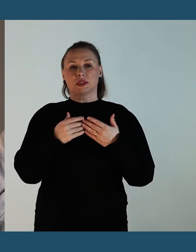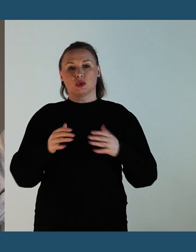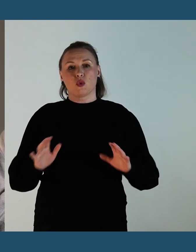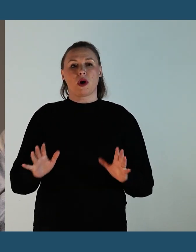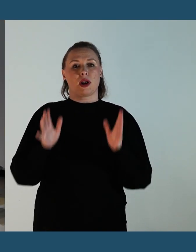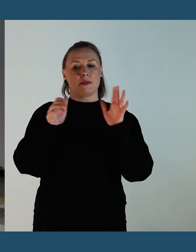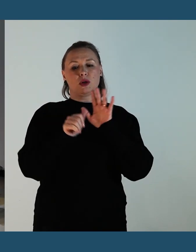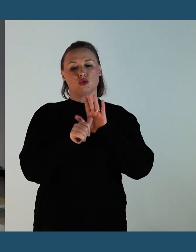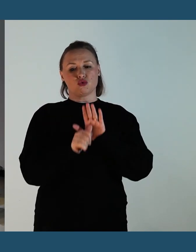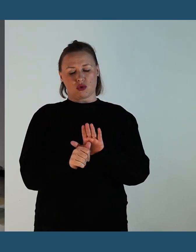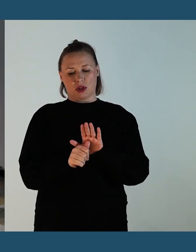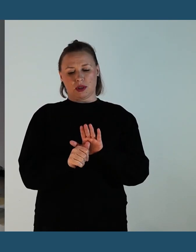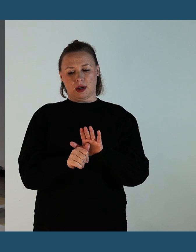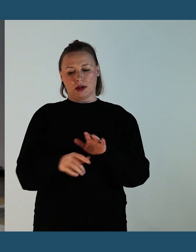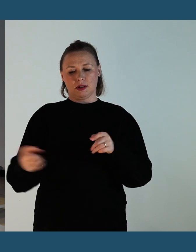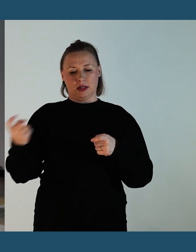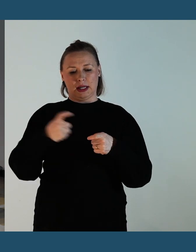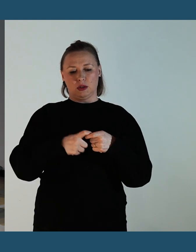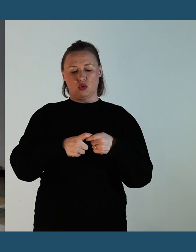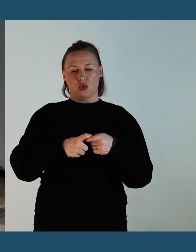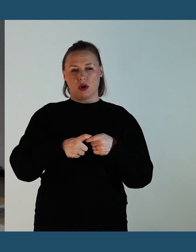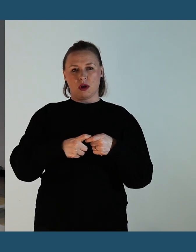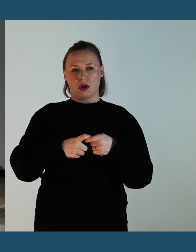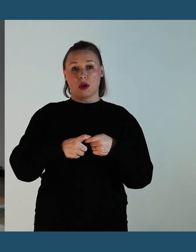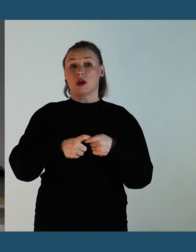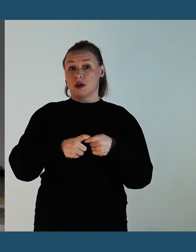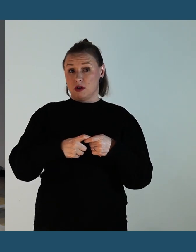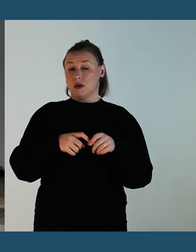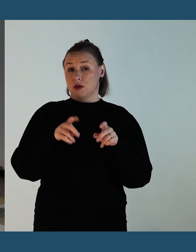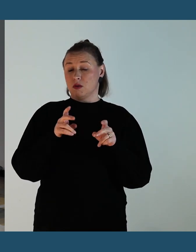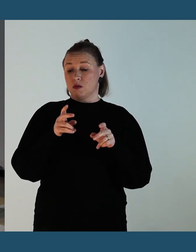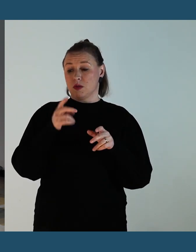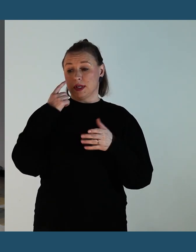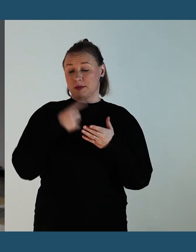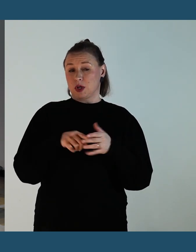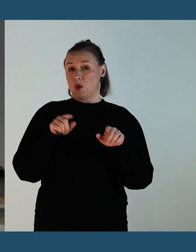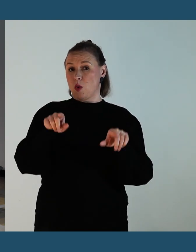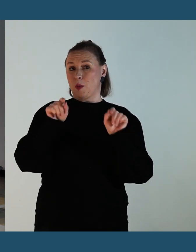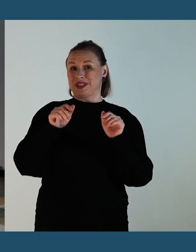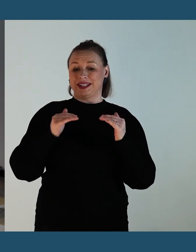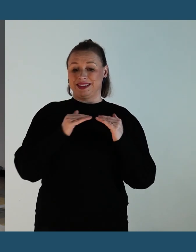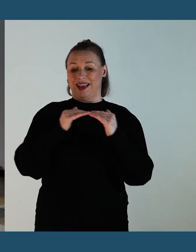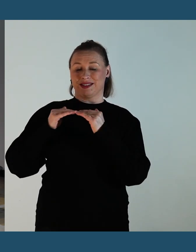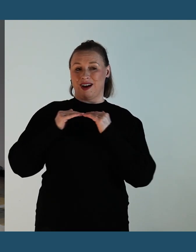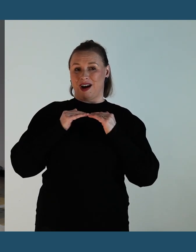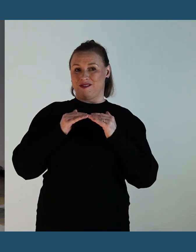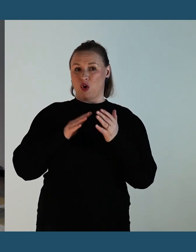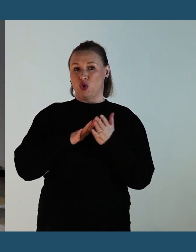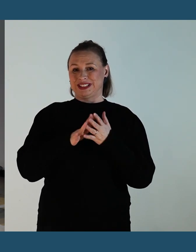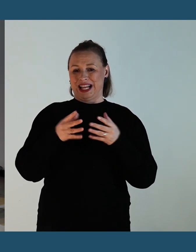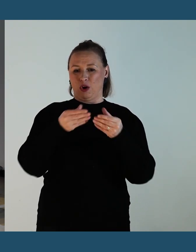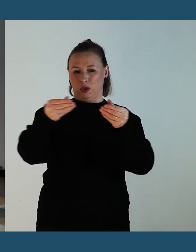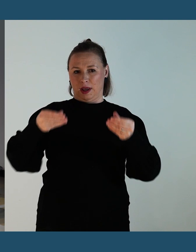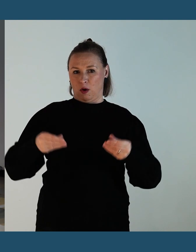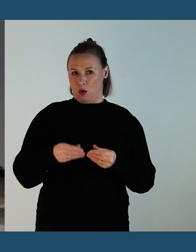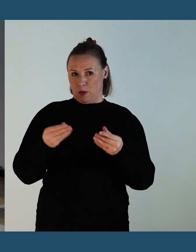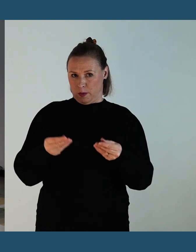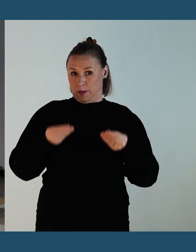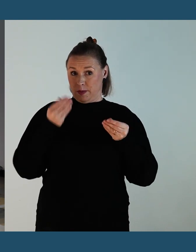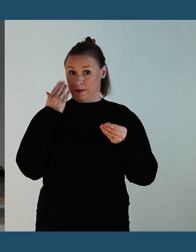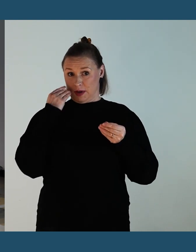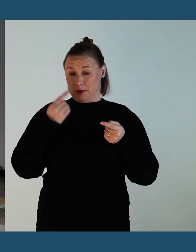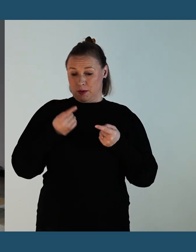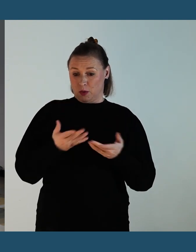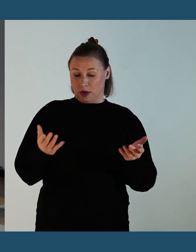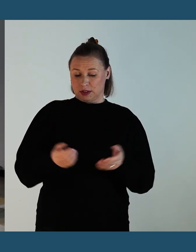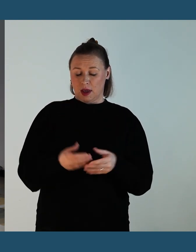työelämän syrjinnässä, ja se kävi muun muassa esille hyvin tässä tasa-arvoselonteossa, joka tuli vähän aikaa sitten, että